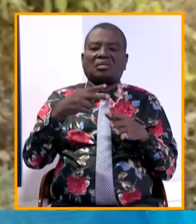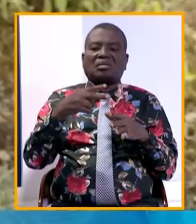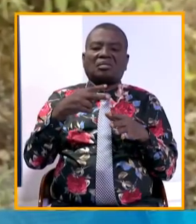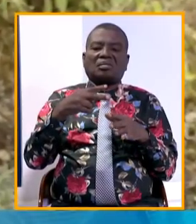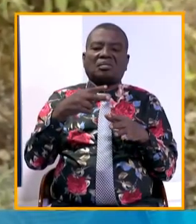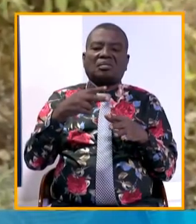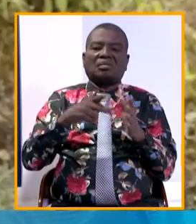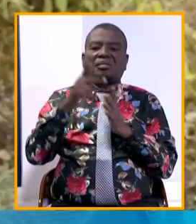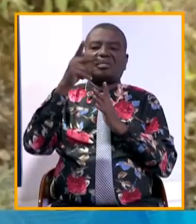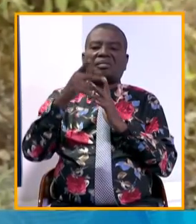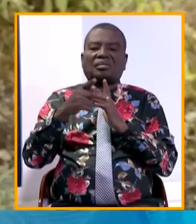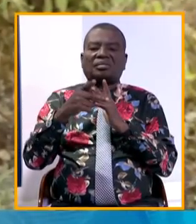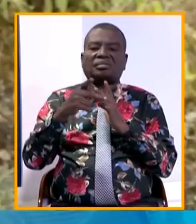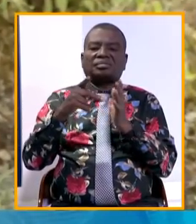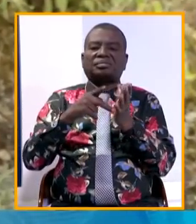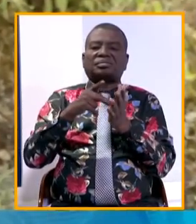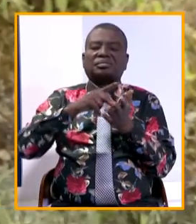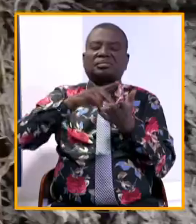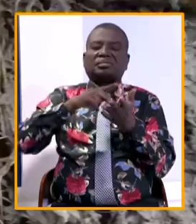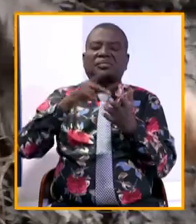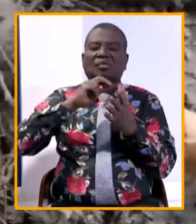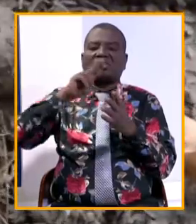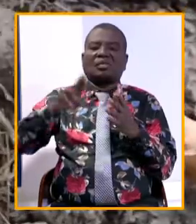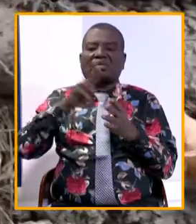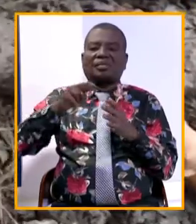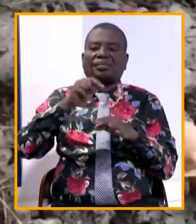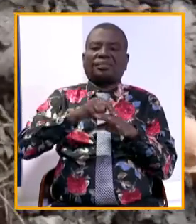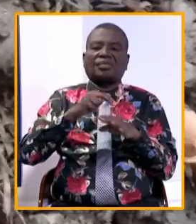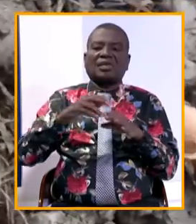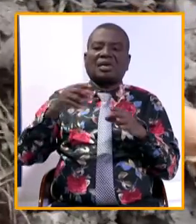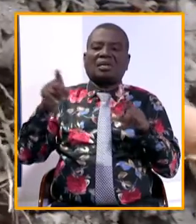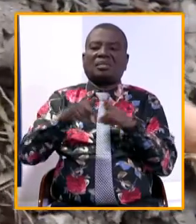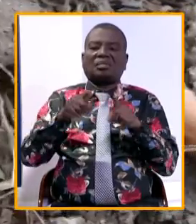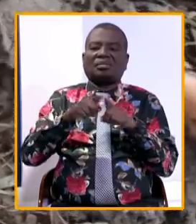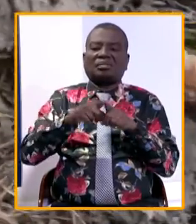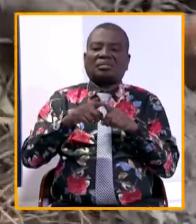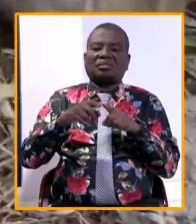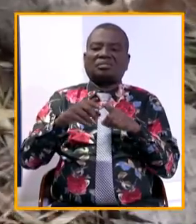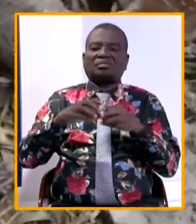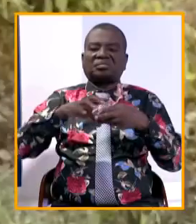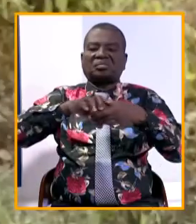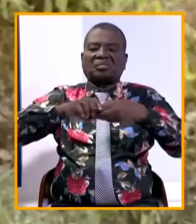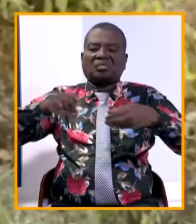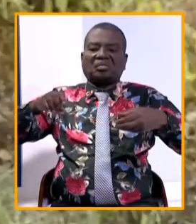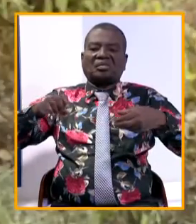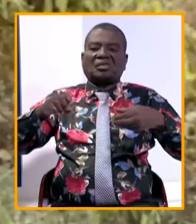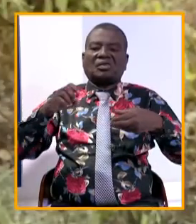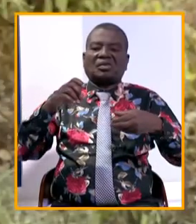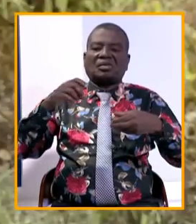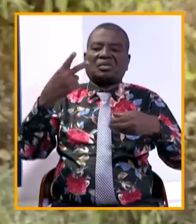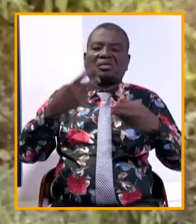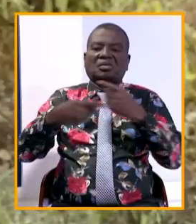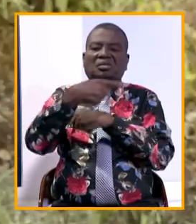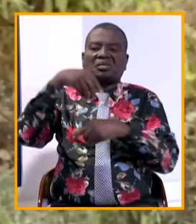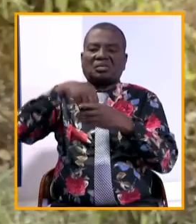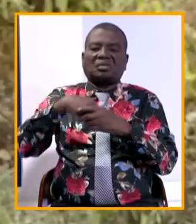les plants actuellement ne sont plus utilisables, tout à pourri. Même les tubercules, deux jours dans l'eau, c'est